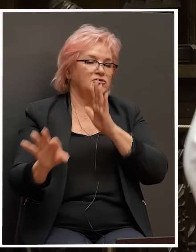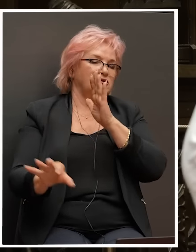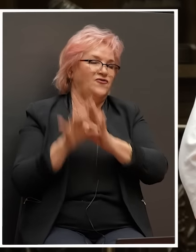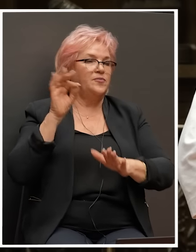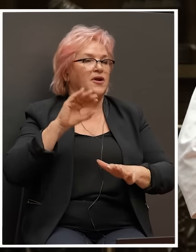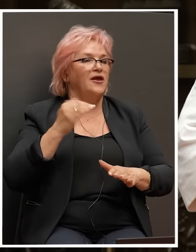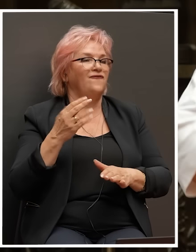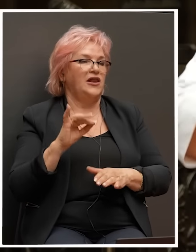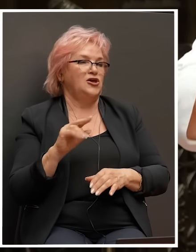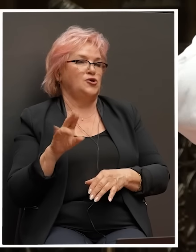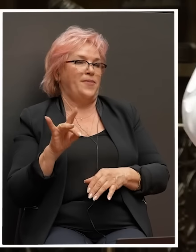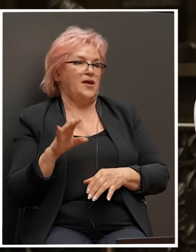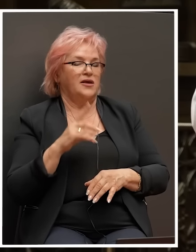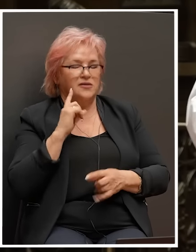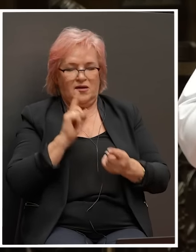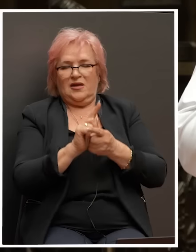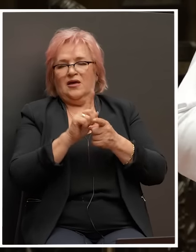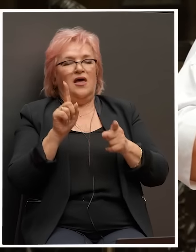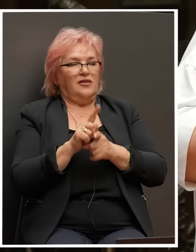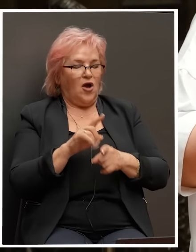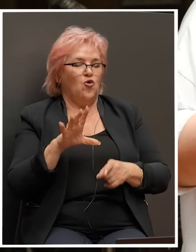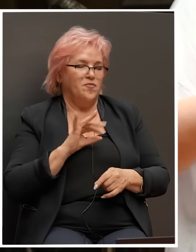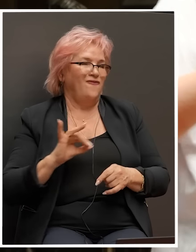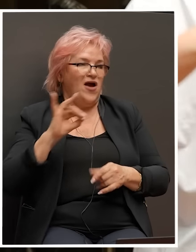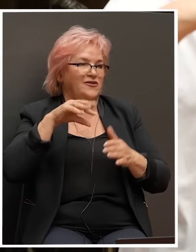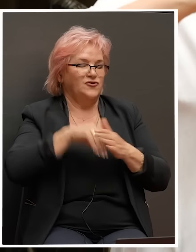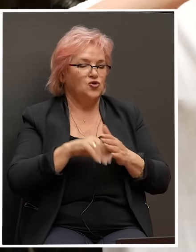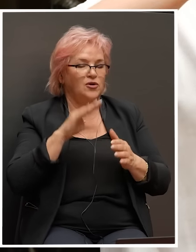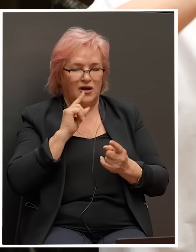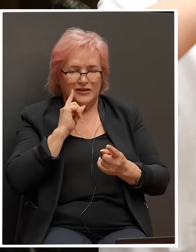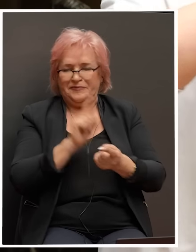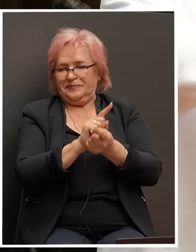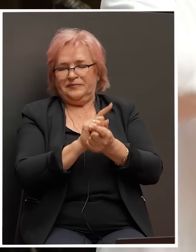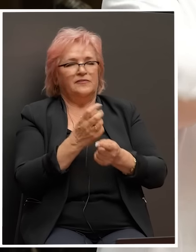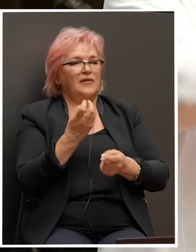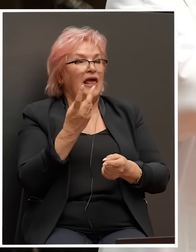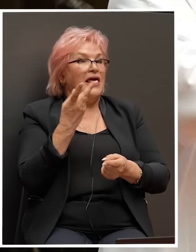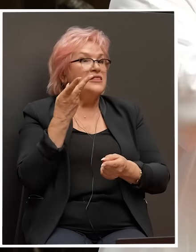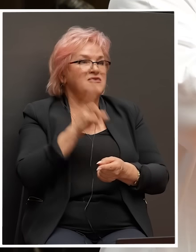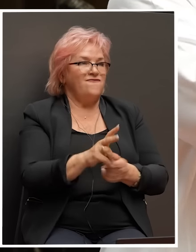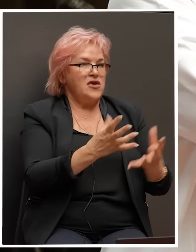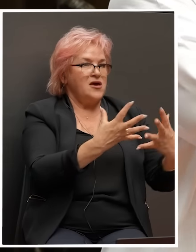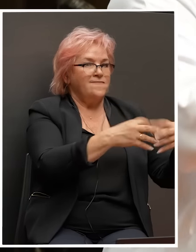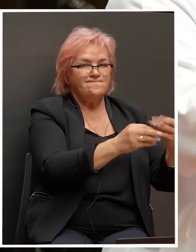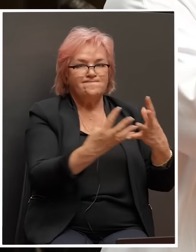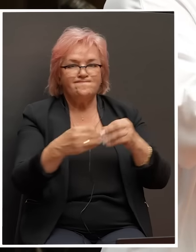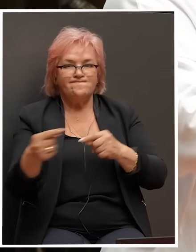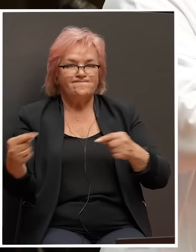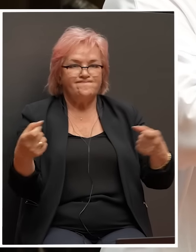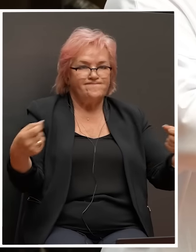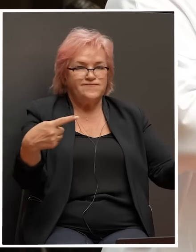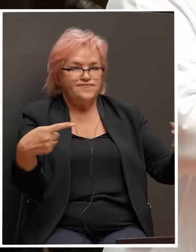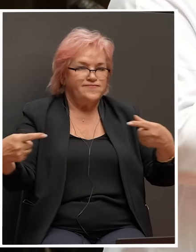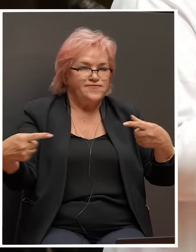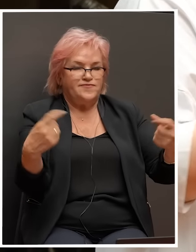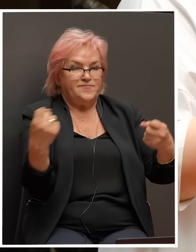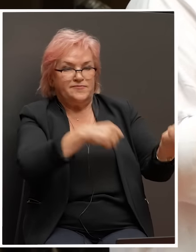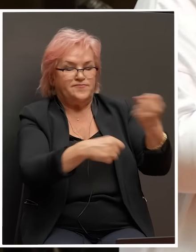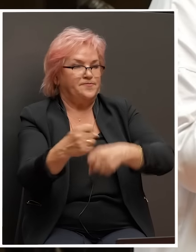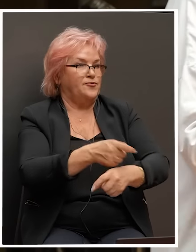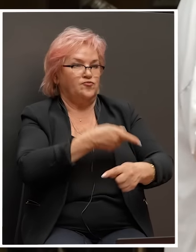Феличе Перетти. Когда столкнулись, такое бывает в истории, когда сталкиваются две настолько мощные силы, что ни одна из них не может